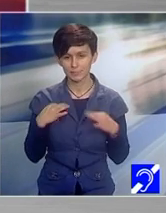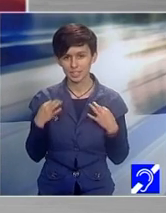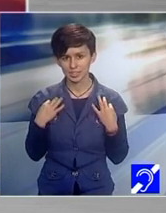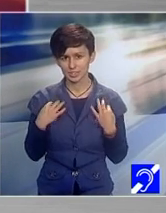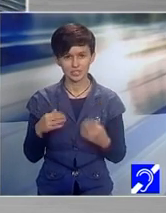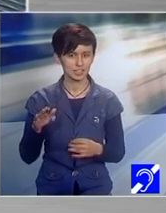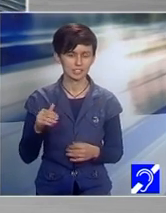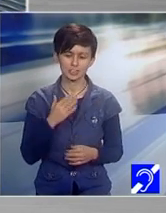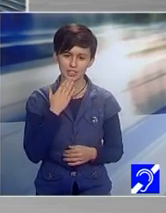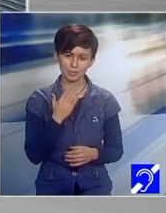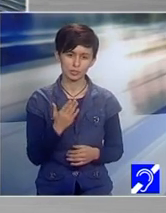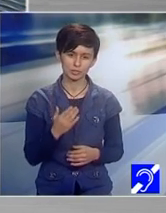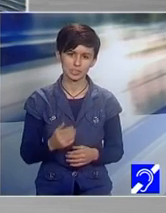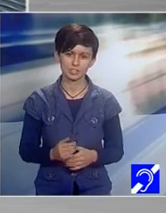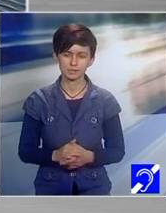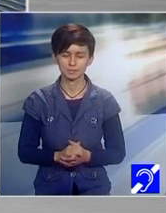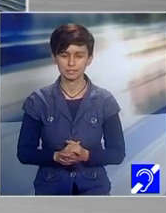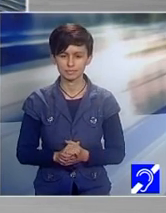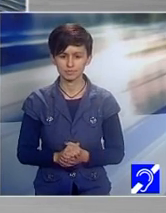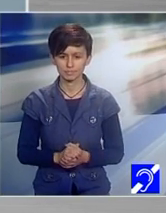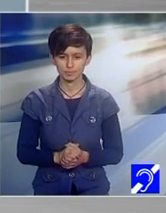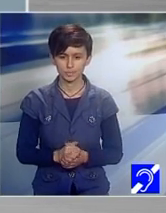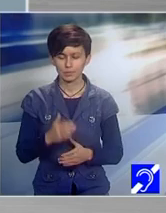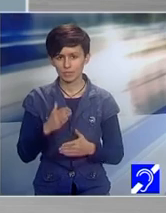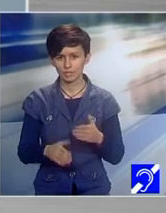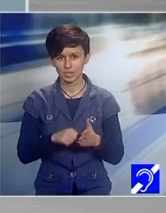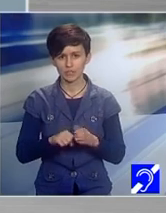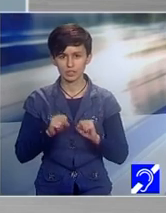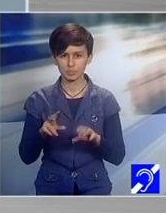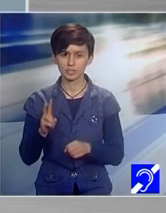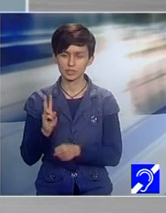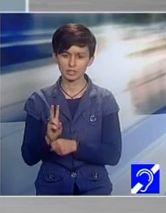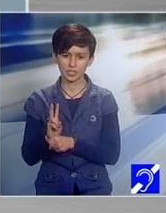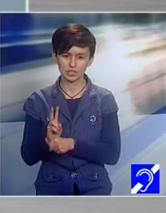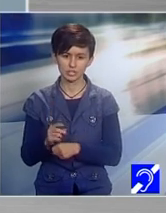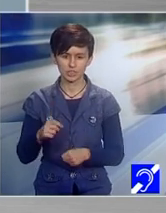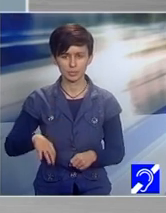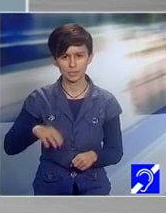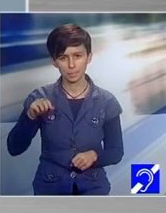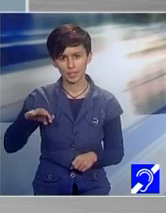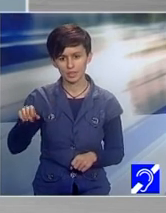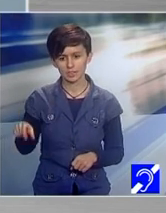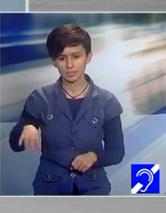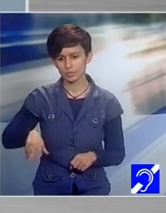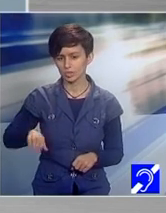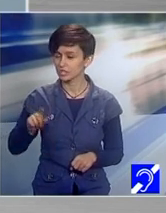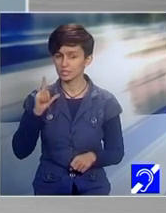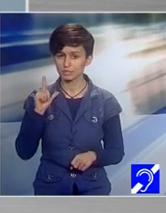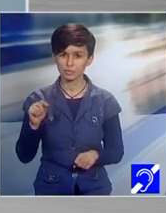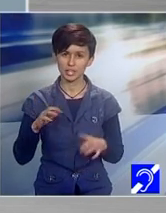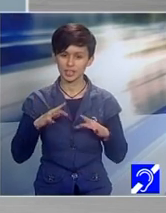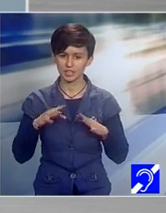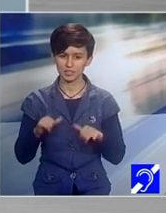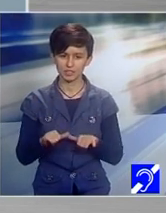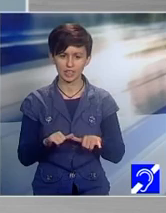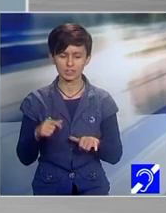Mulțumesc tuturor. Te mai aștept. Vin. În finalul emisiunii vă atenționăm că Hoții nu pleacă în vacanță și sunt din ce în